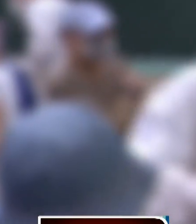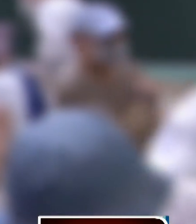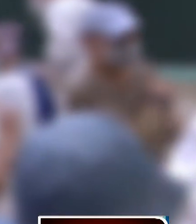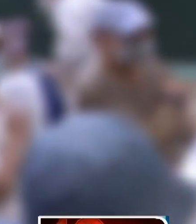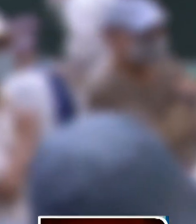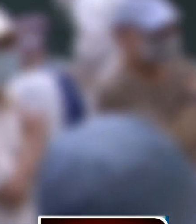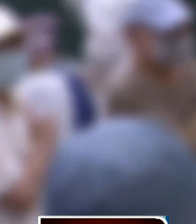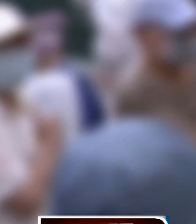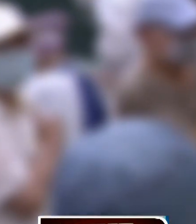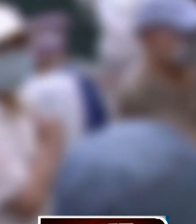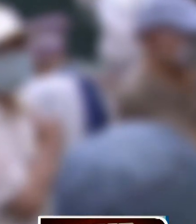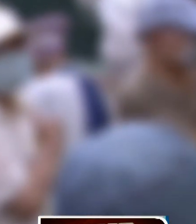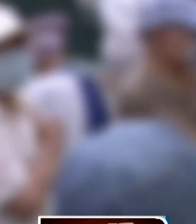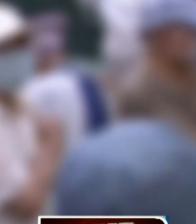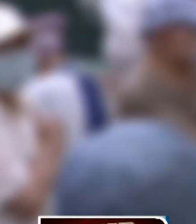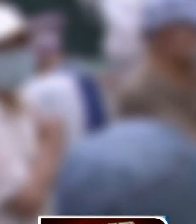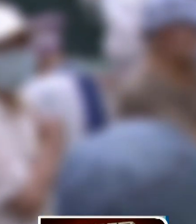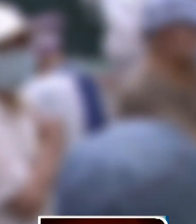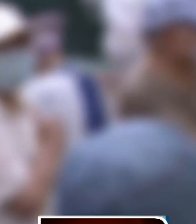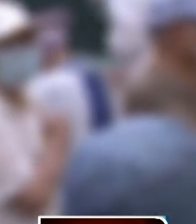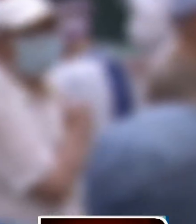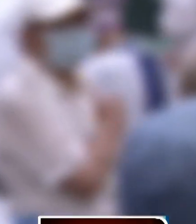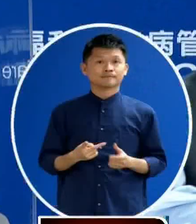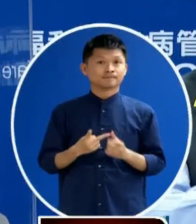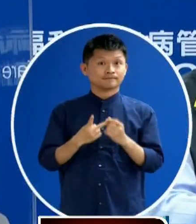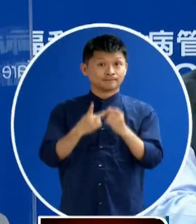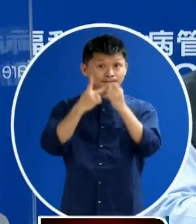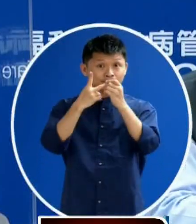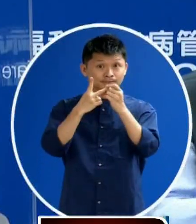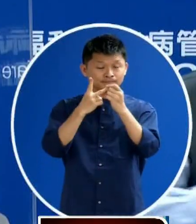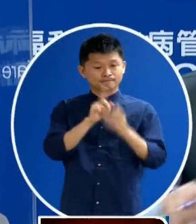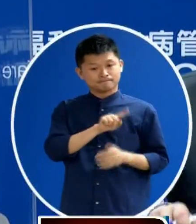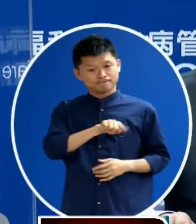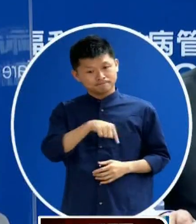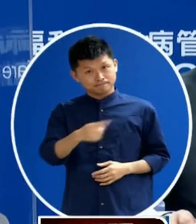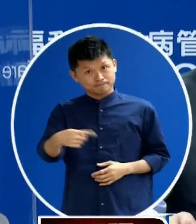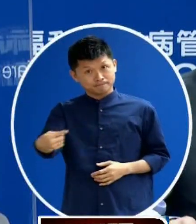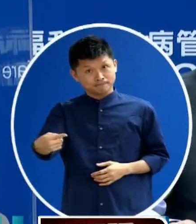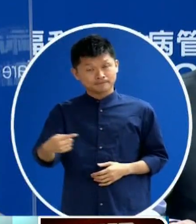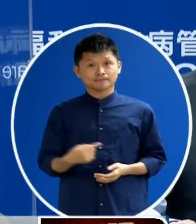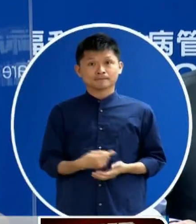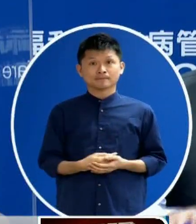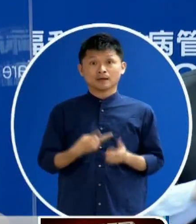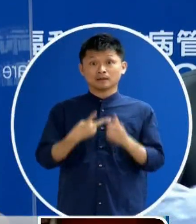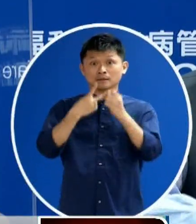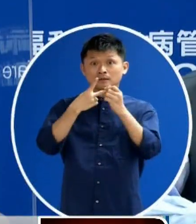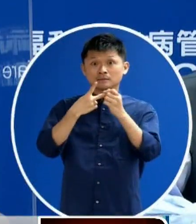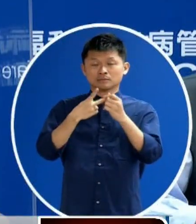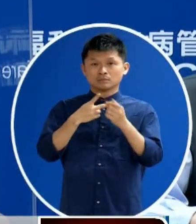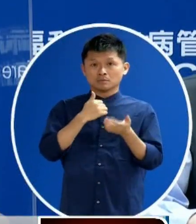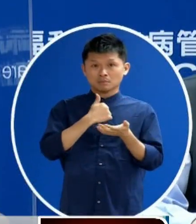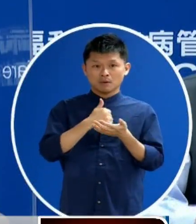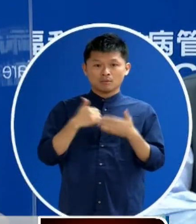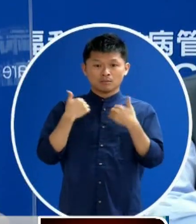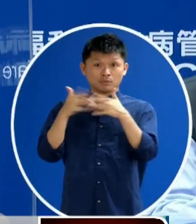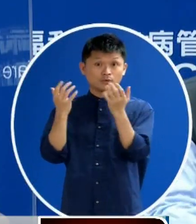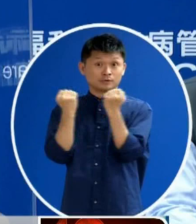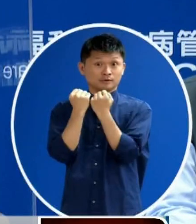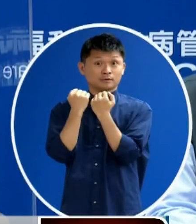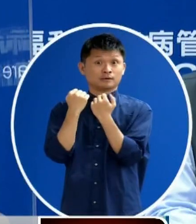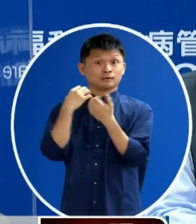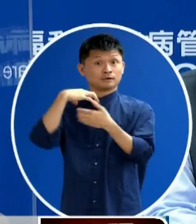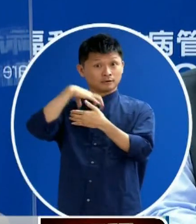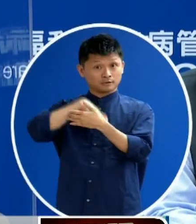方质疑，指挥中心也公开回应疫苗配送进度。 在接下来，我们会再配这个 Moderna